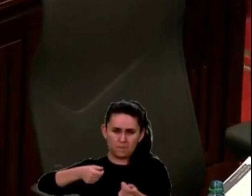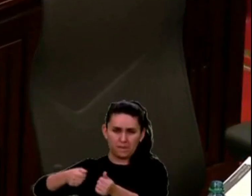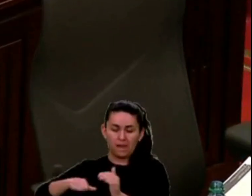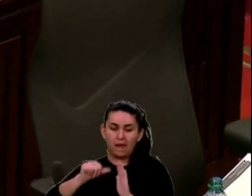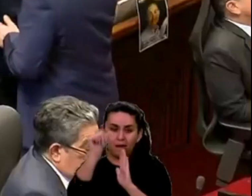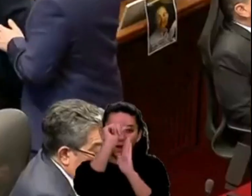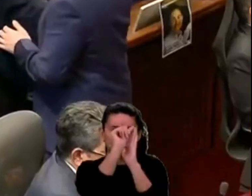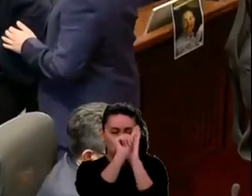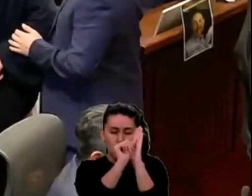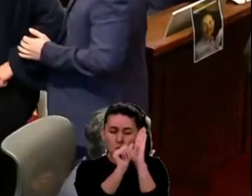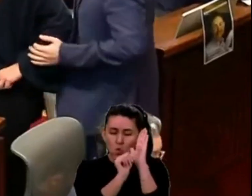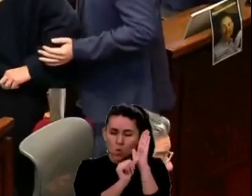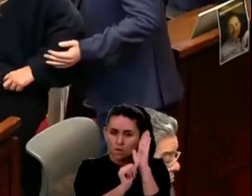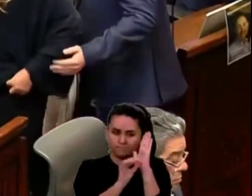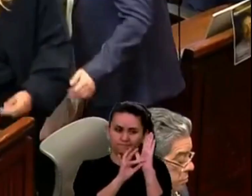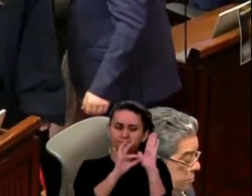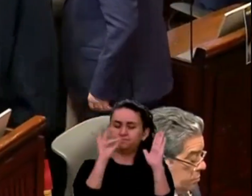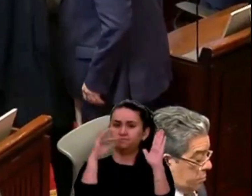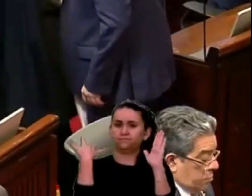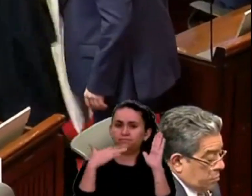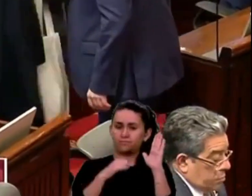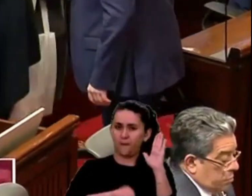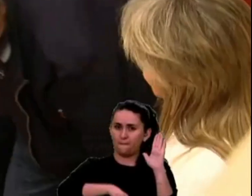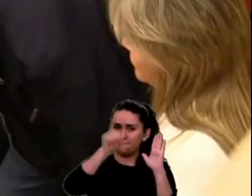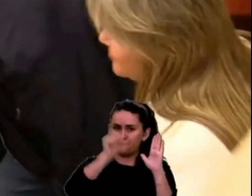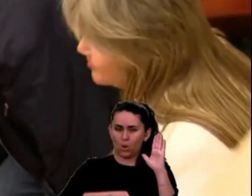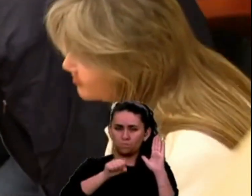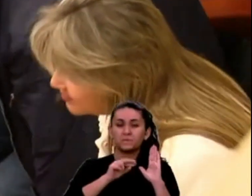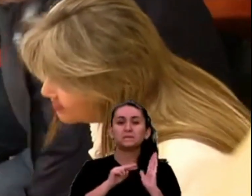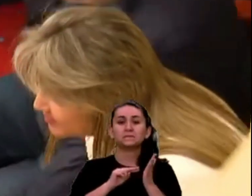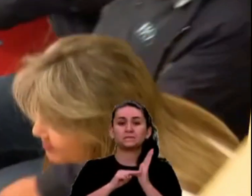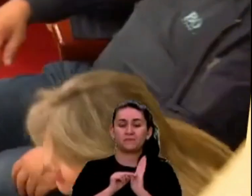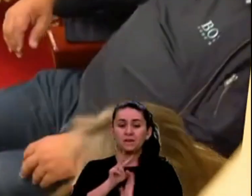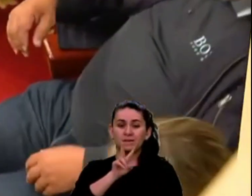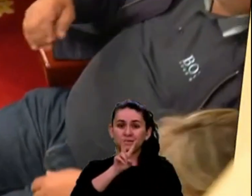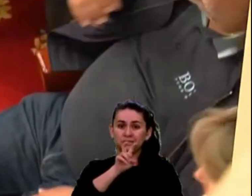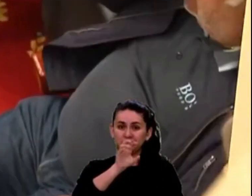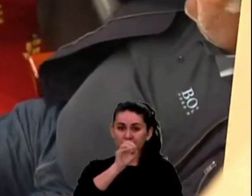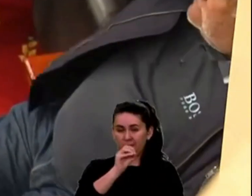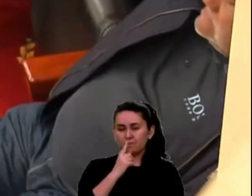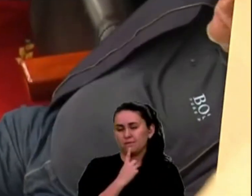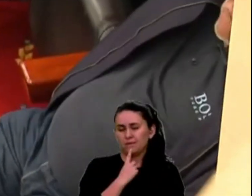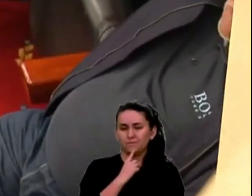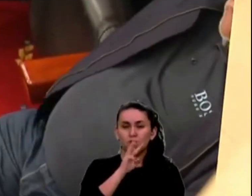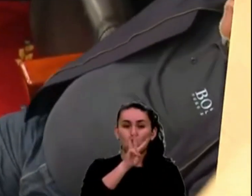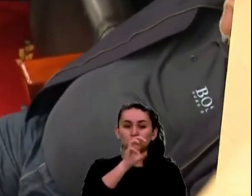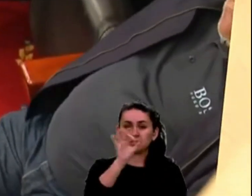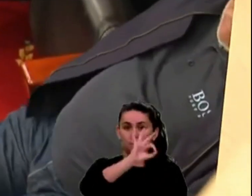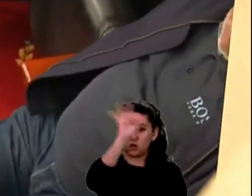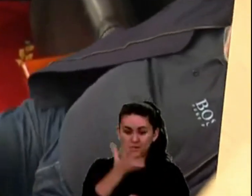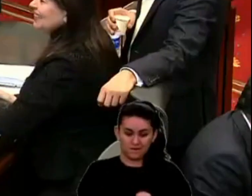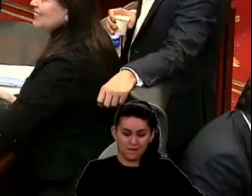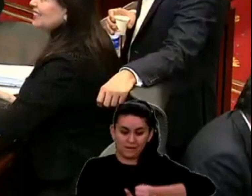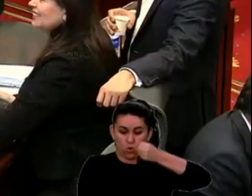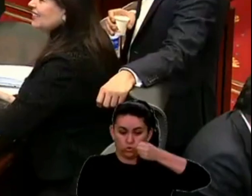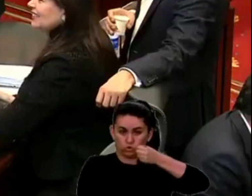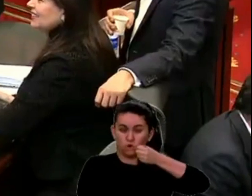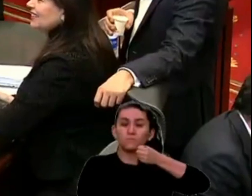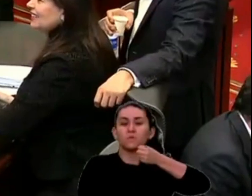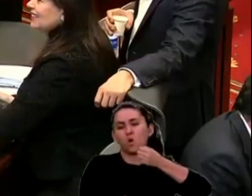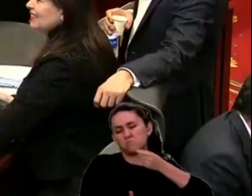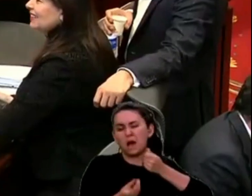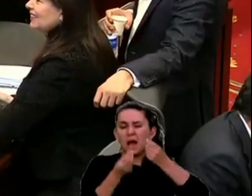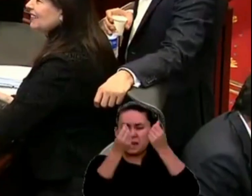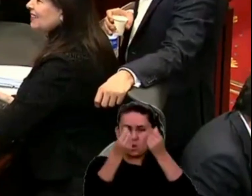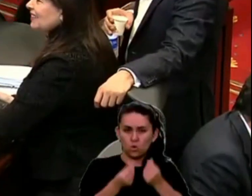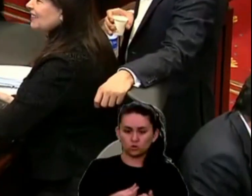entérinée par les sénateurs issus de neuf partis politique parmi les plus importants en Colombie dont deux font partie de la coalition gouvernementale a